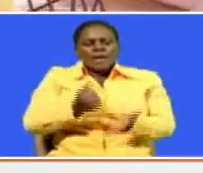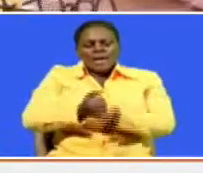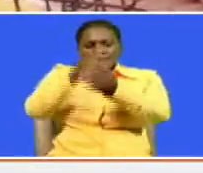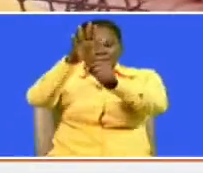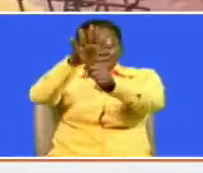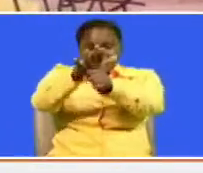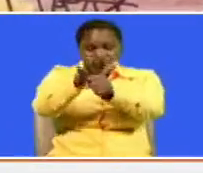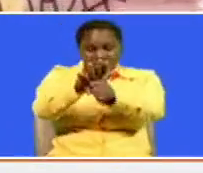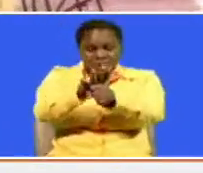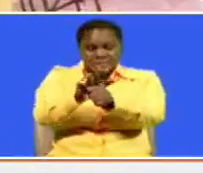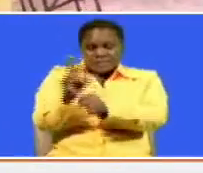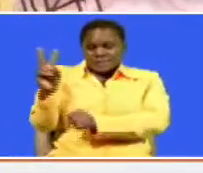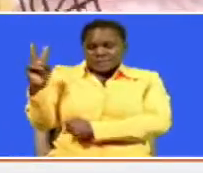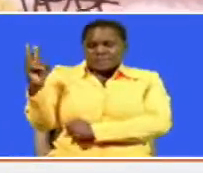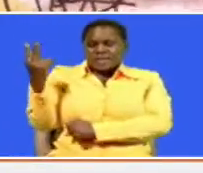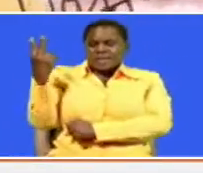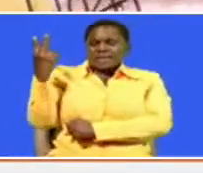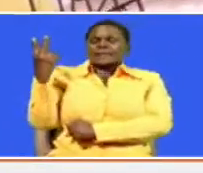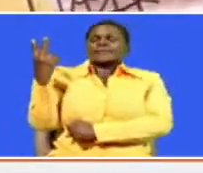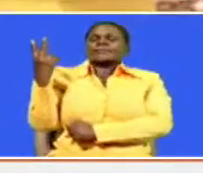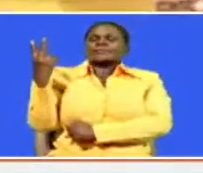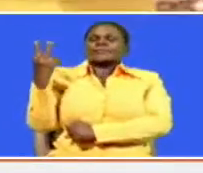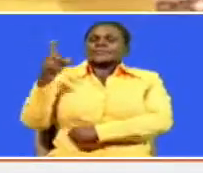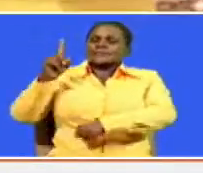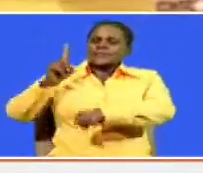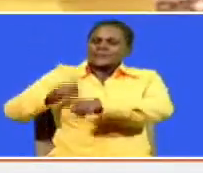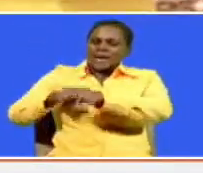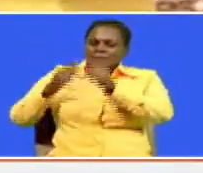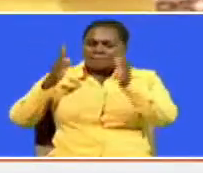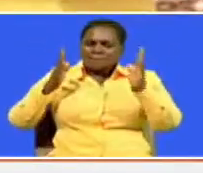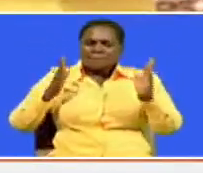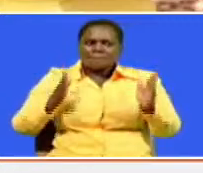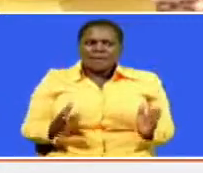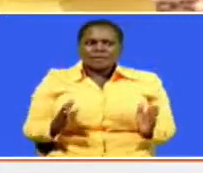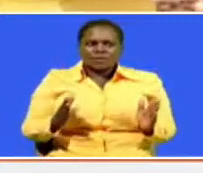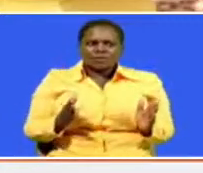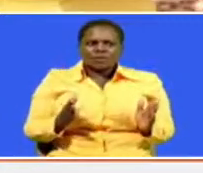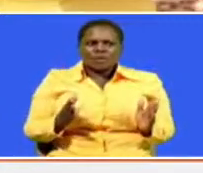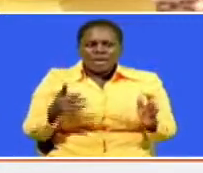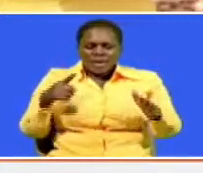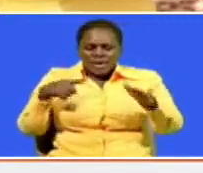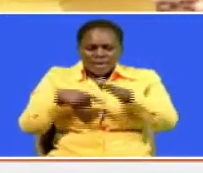sana. Alafu ya pili pia wakati nyuki wameingia ndani.